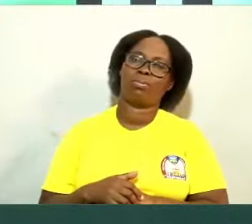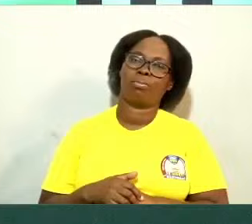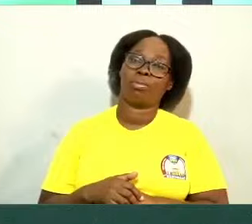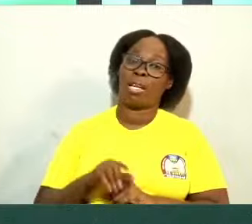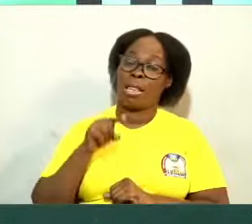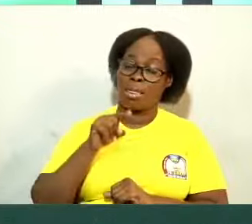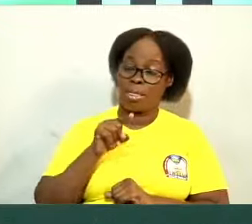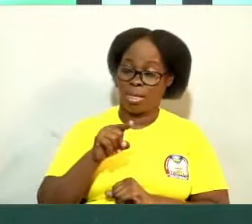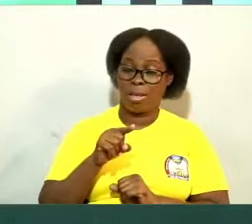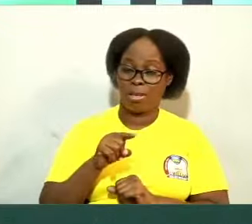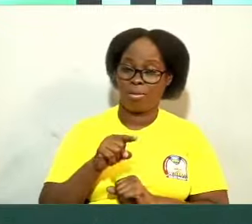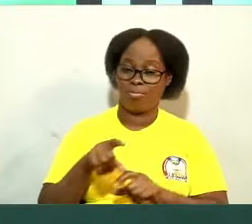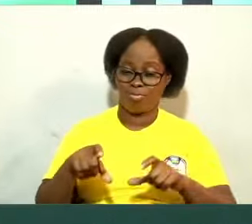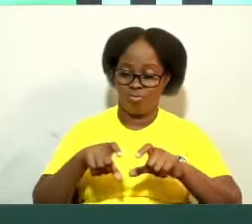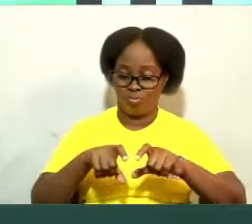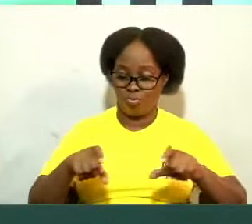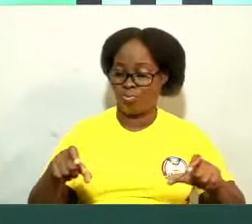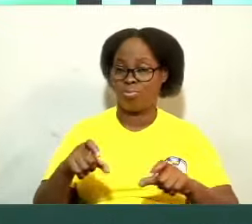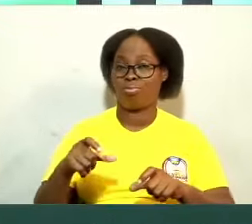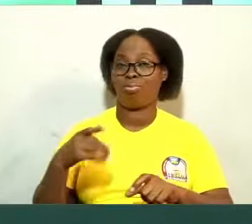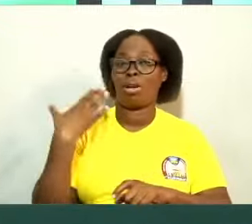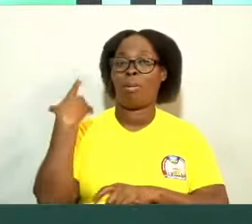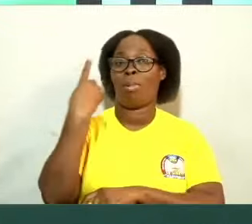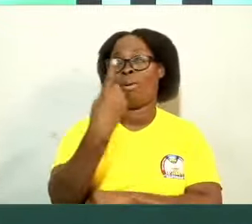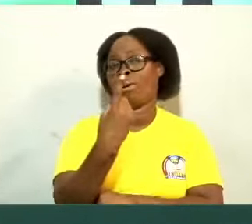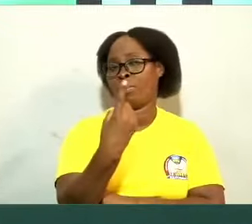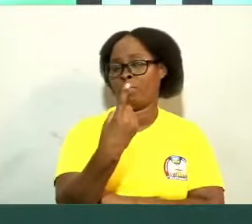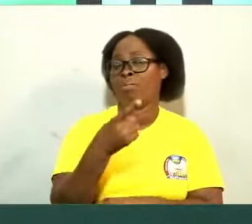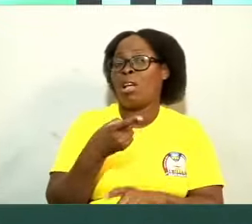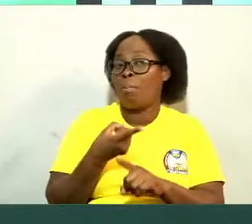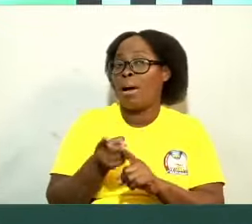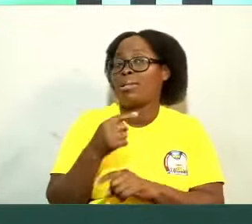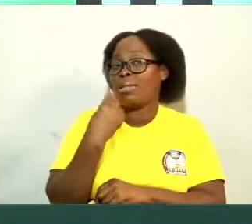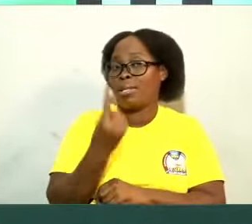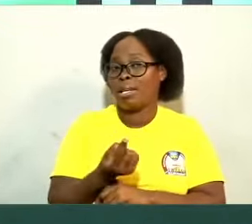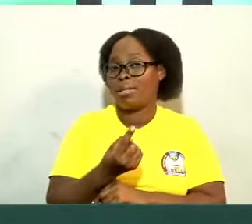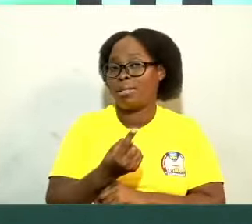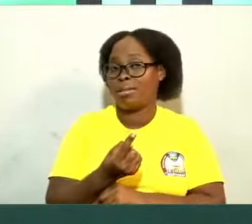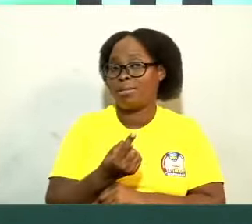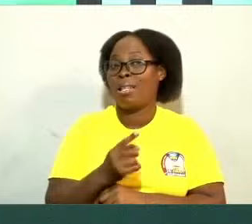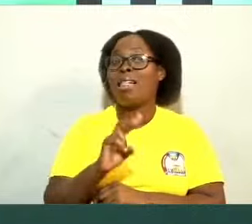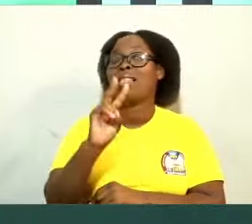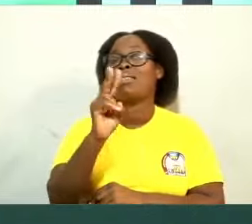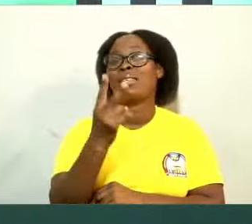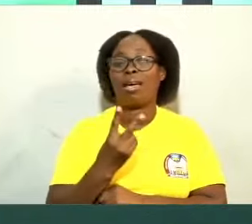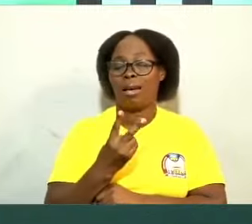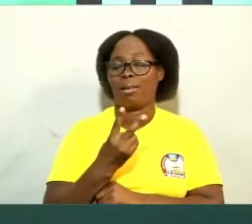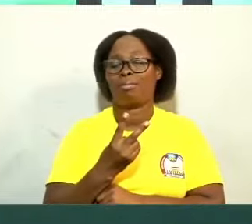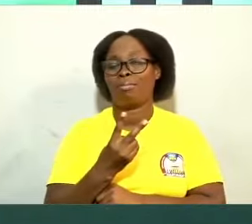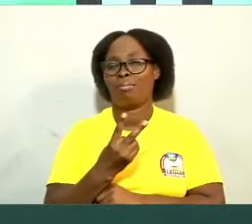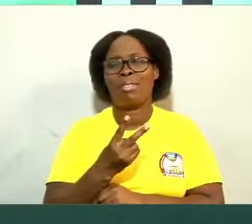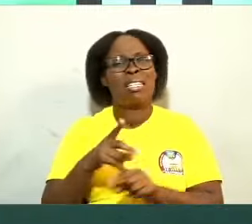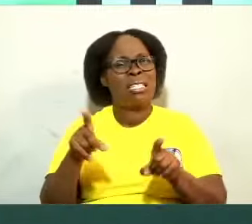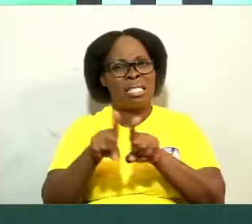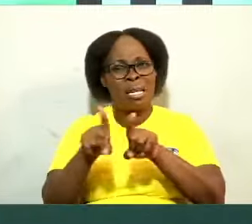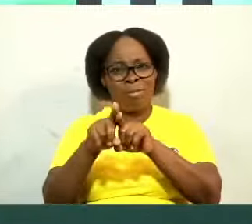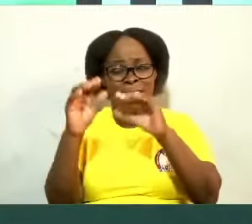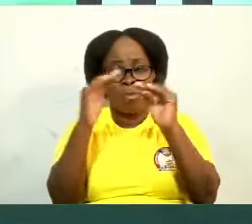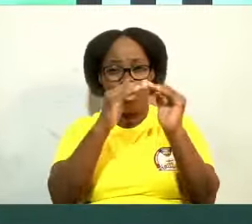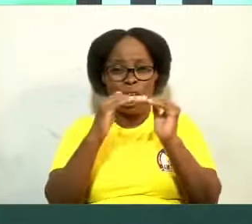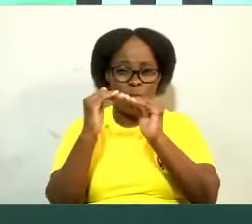Hii ya kwanza. Lakini anasema ya pili yafanana na